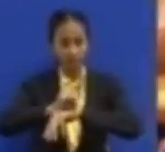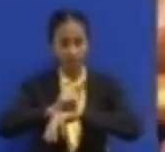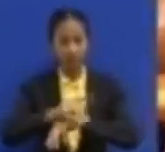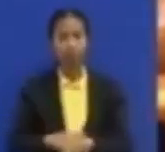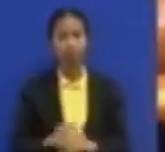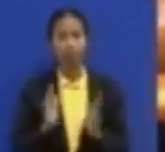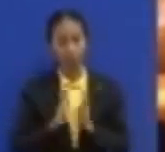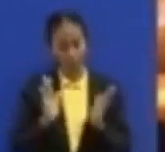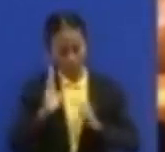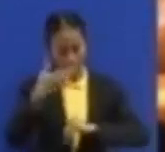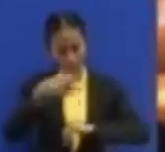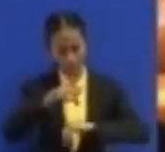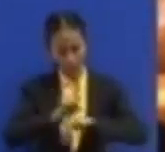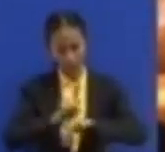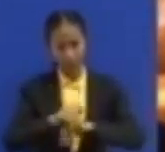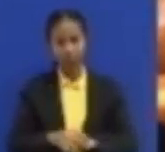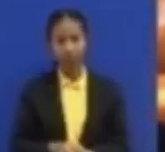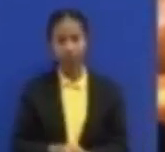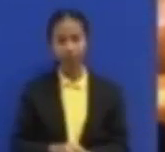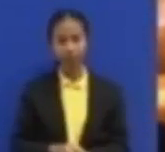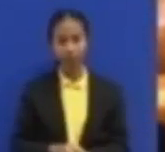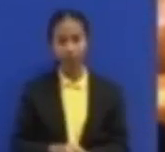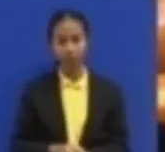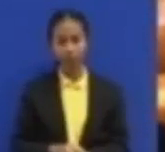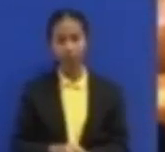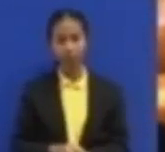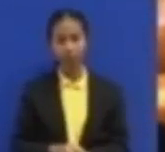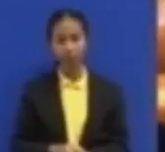ครับได้วินิจฉัยว่า